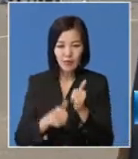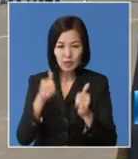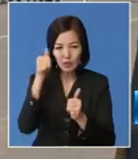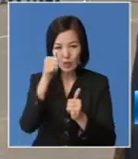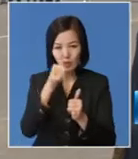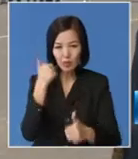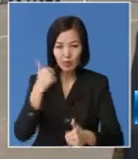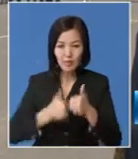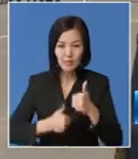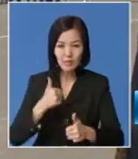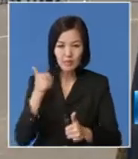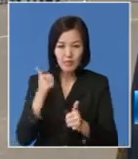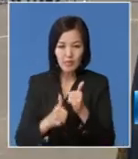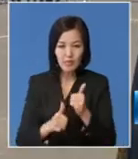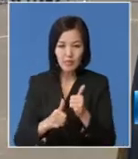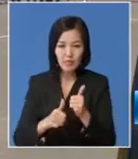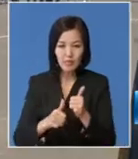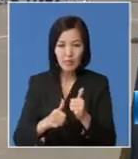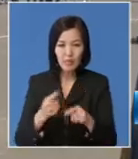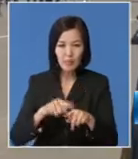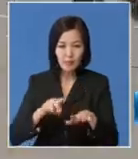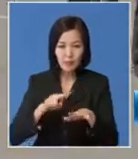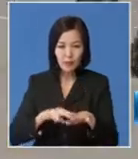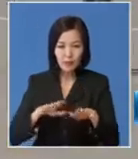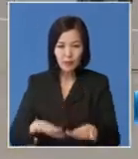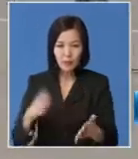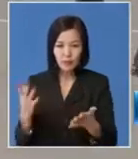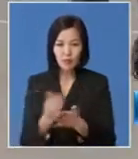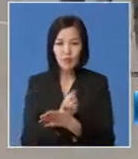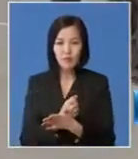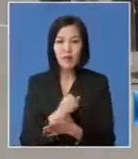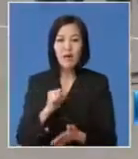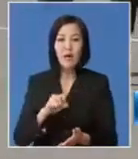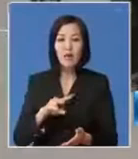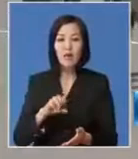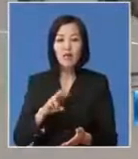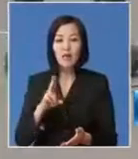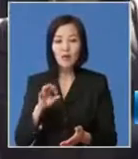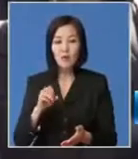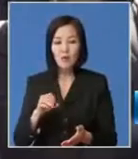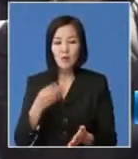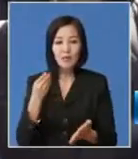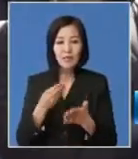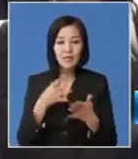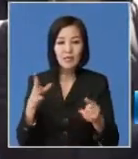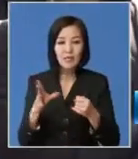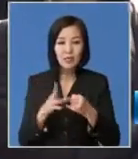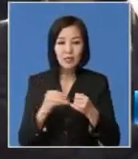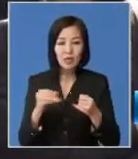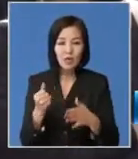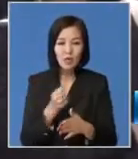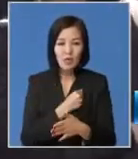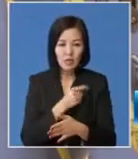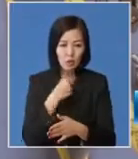әскери сайыста әрқашанда бірінші, екінші орындарда жүреміз. Алакөл киелі мекен, әр азаматының тұла бойында жауынгерлік